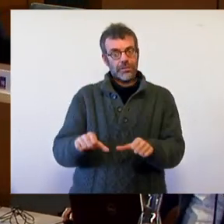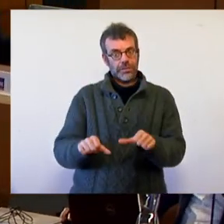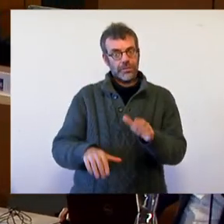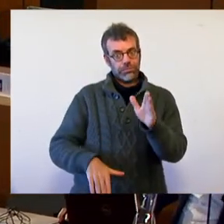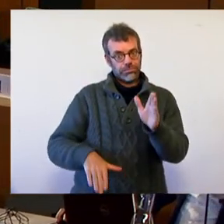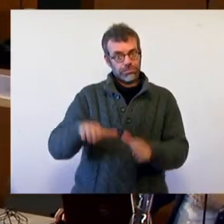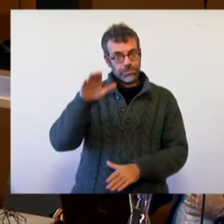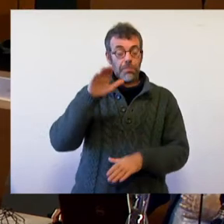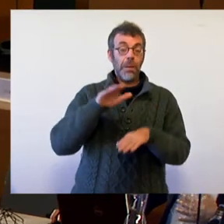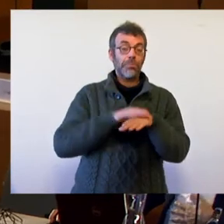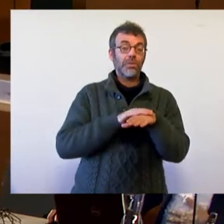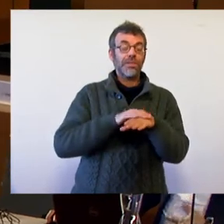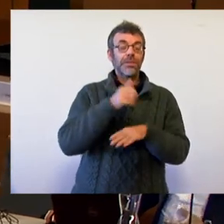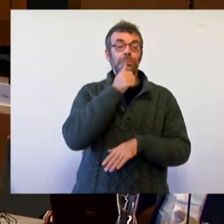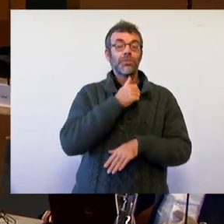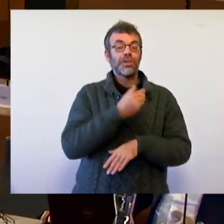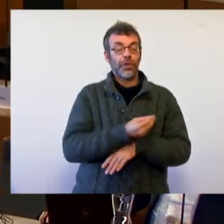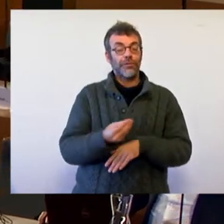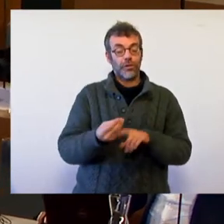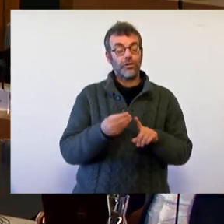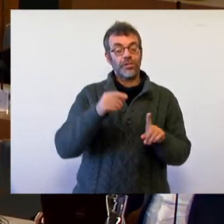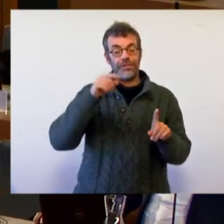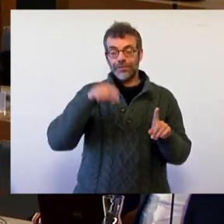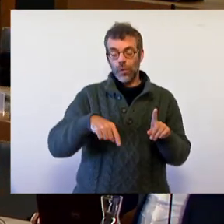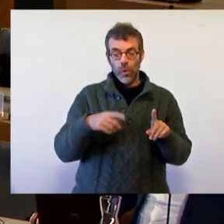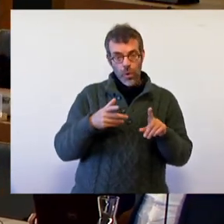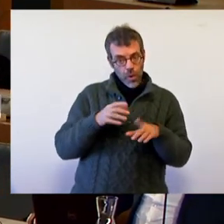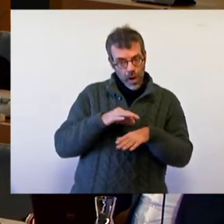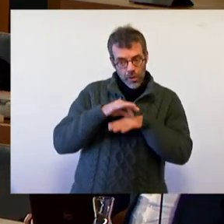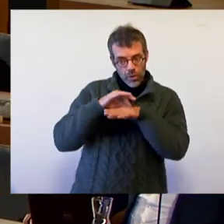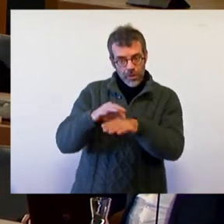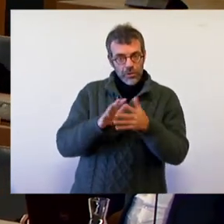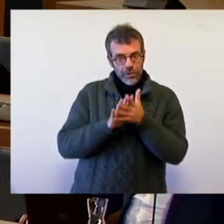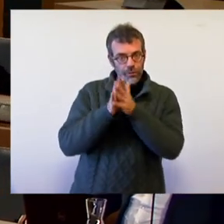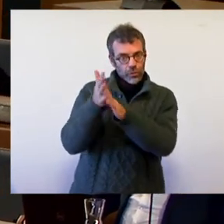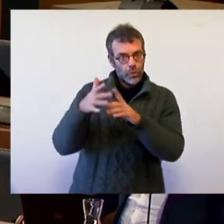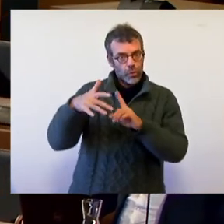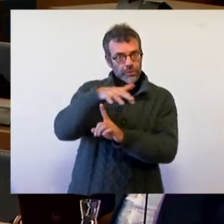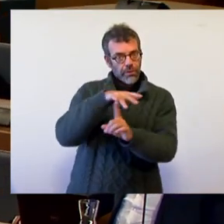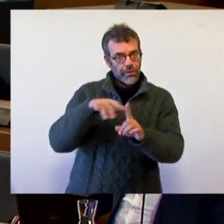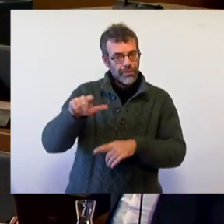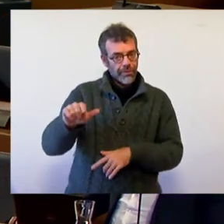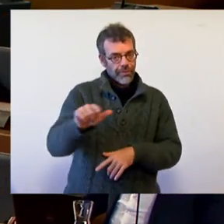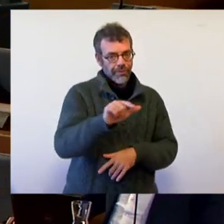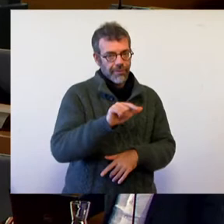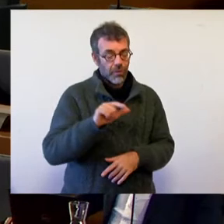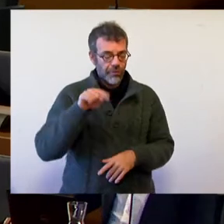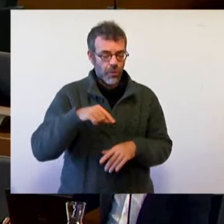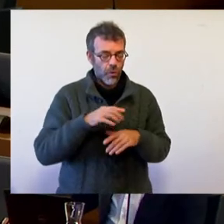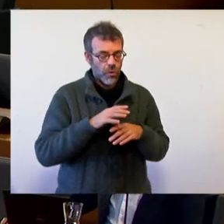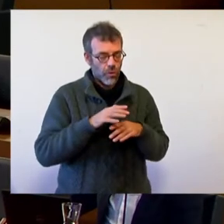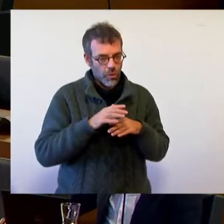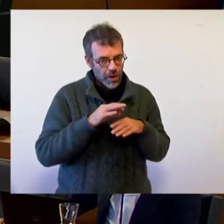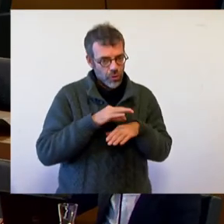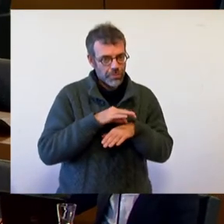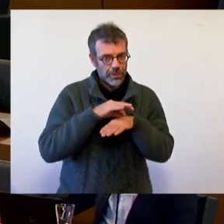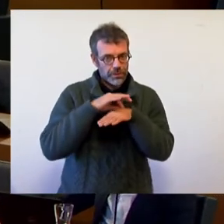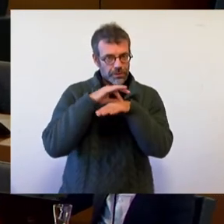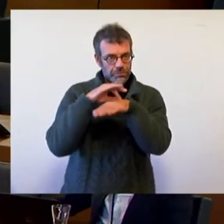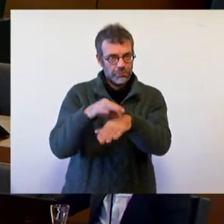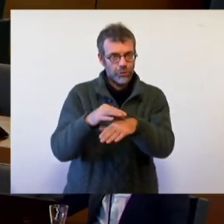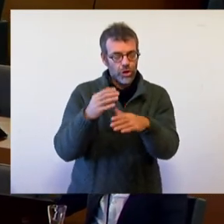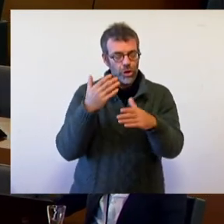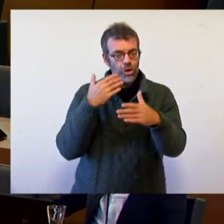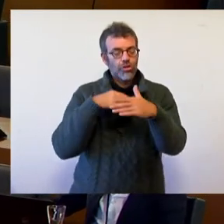une politique qui se doit d'accompagner les évolutions de la société. Cela a été évoqué en conseil, c'est une politique